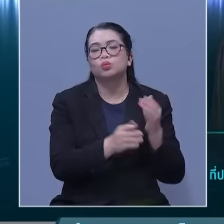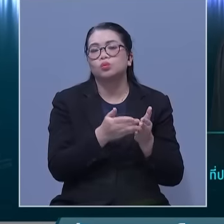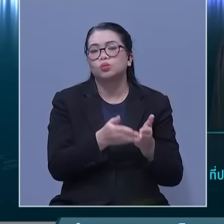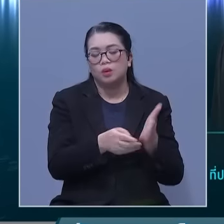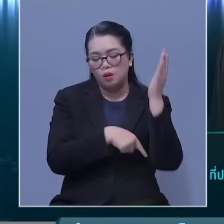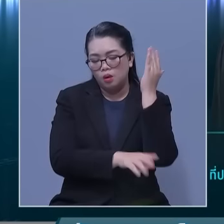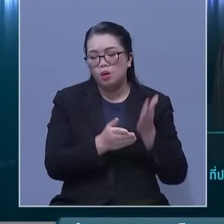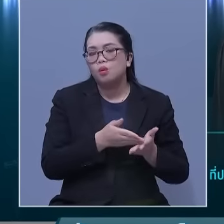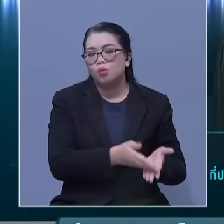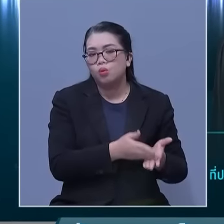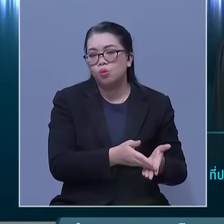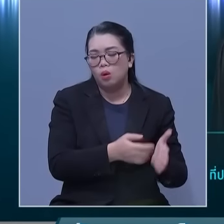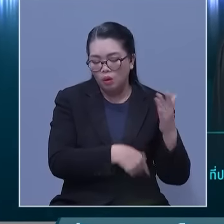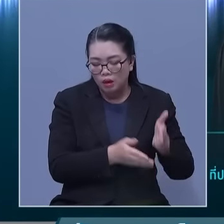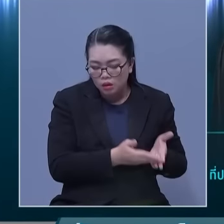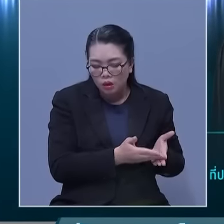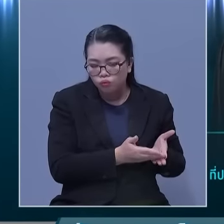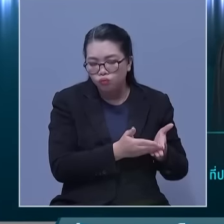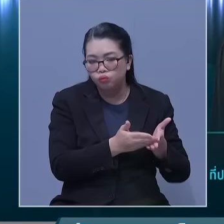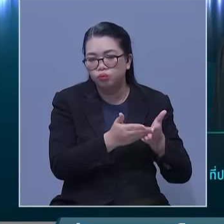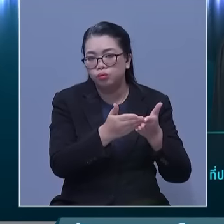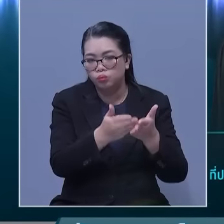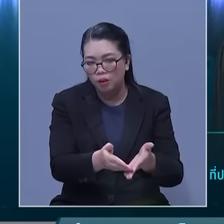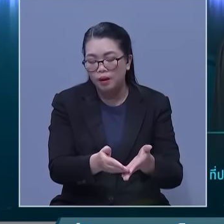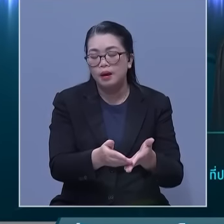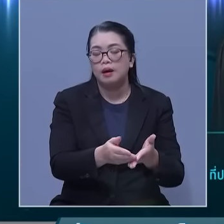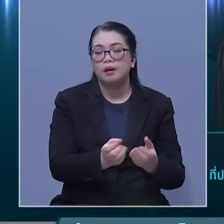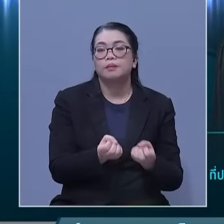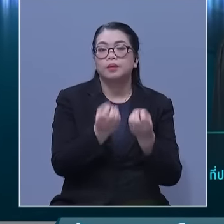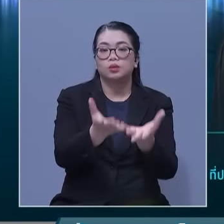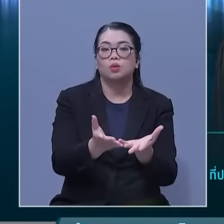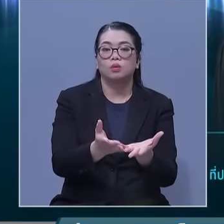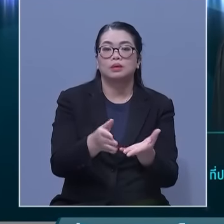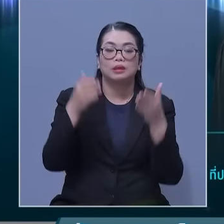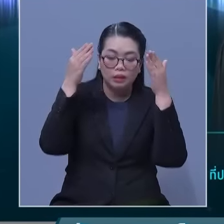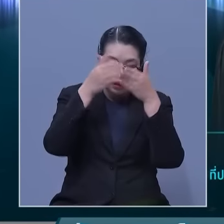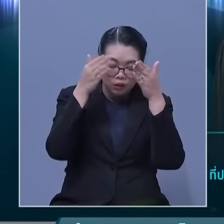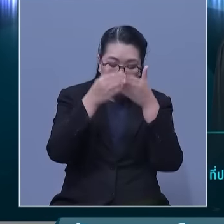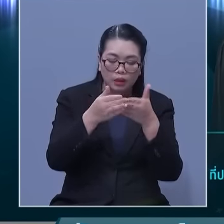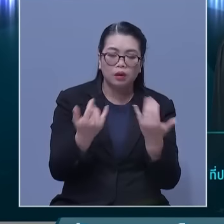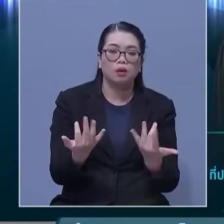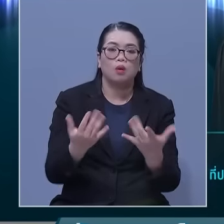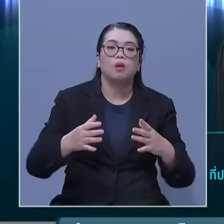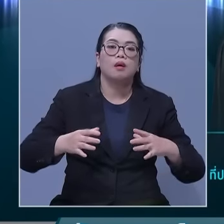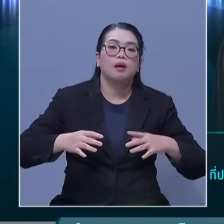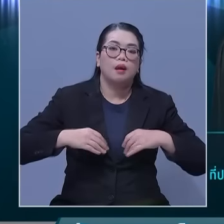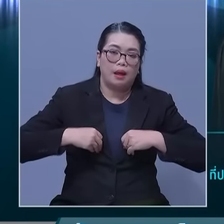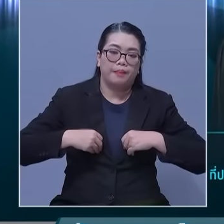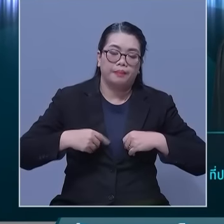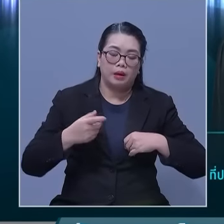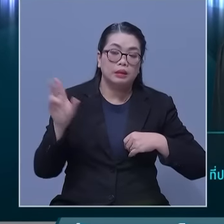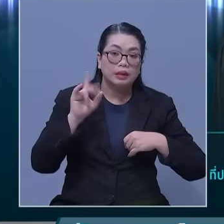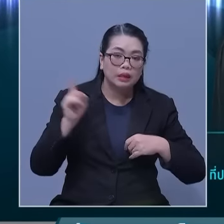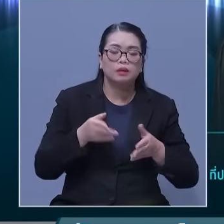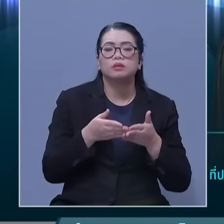เก็มีเรือด้วยอืเพราะฉะนั้นเอ่อเส้นทางที่เราเอ่อรอการสารภาพอยู่เนี่ยก็คือมาทางเรือ